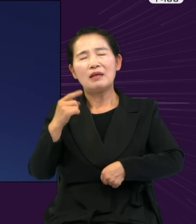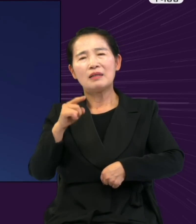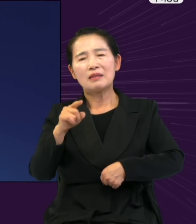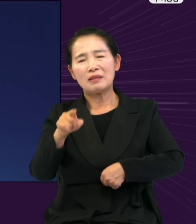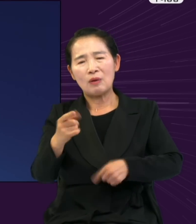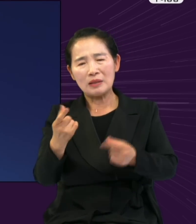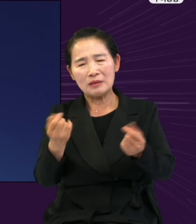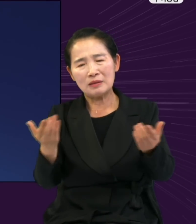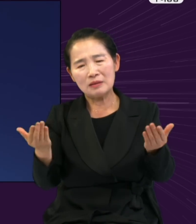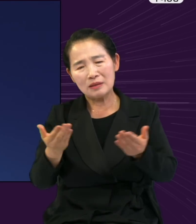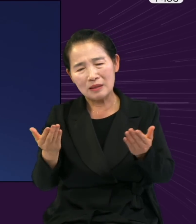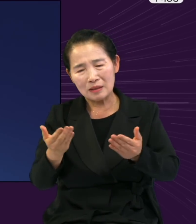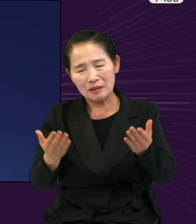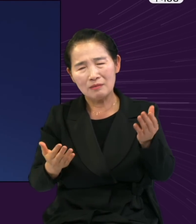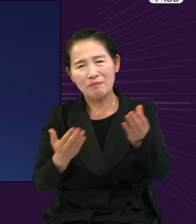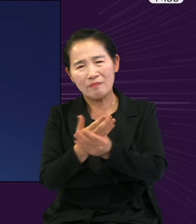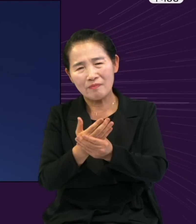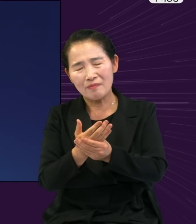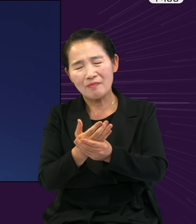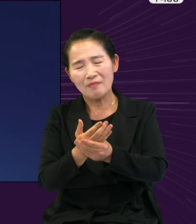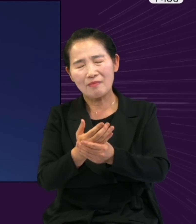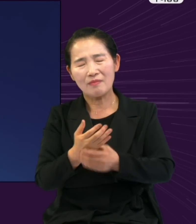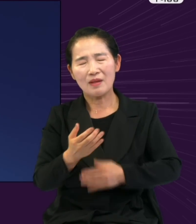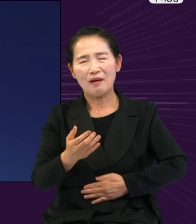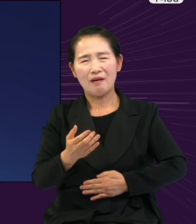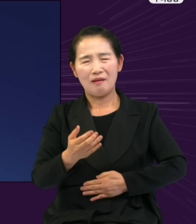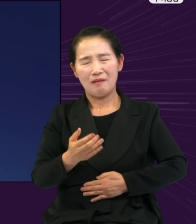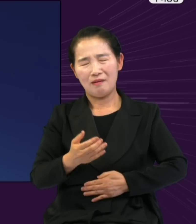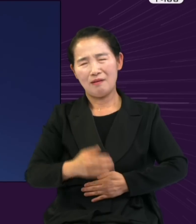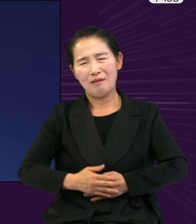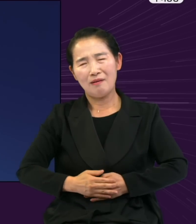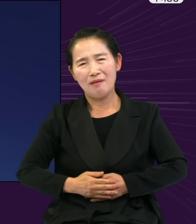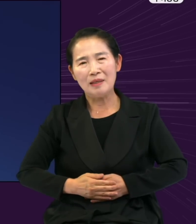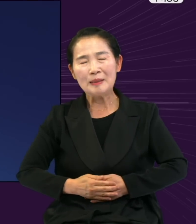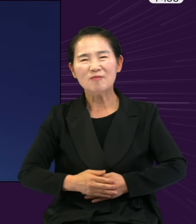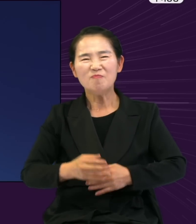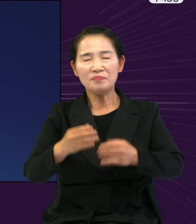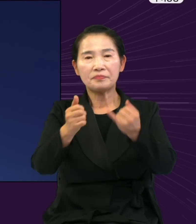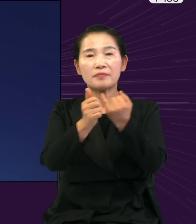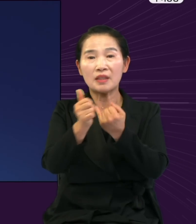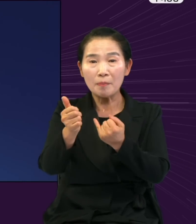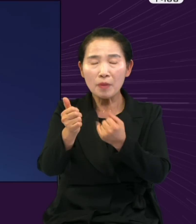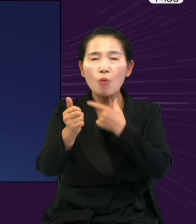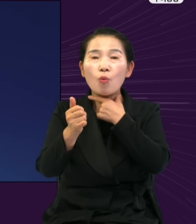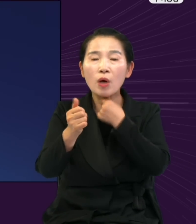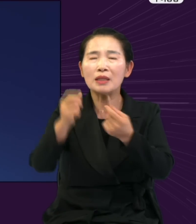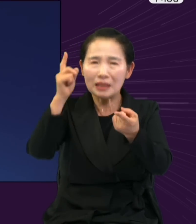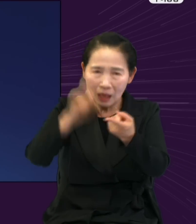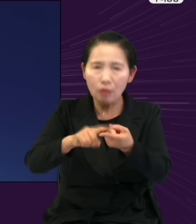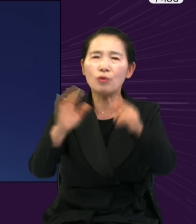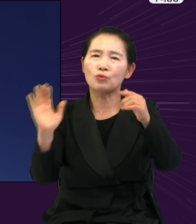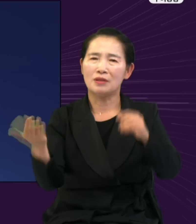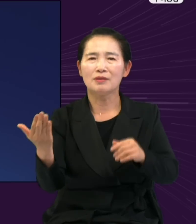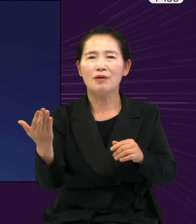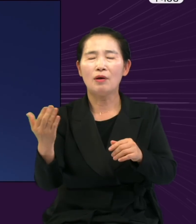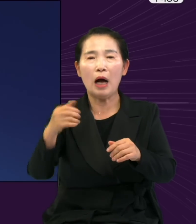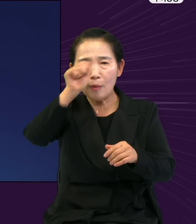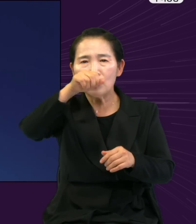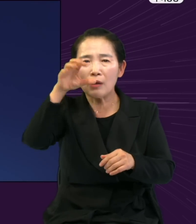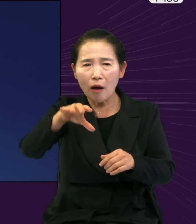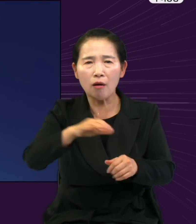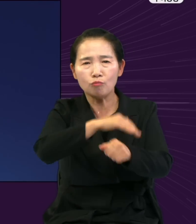것입니다. 남편은 그가 그토록 원하던 아프리카에 묻혔습니다. 맨날 하는 말이